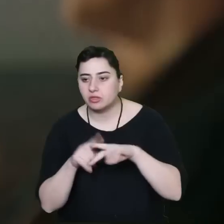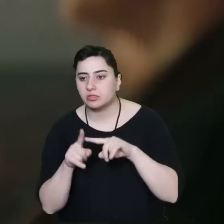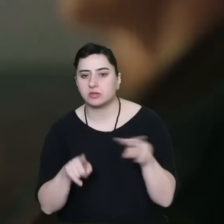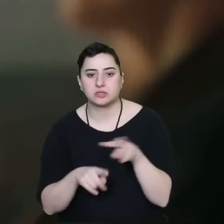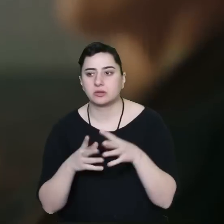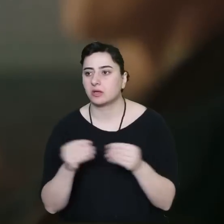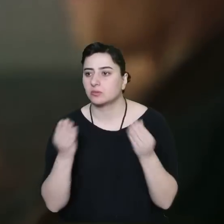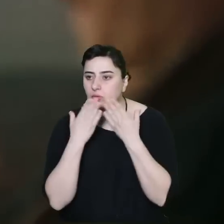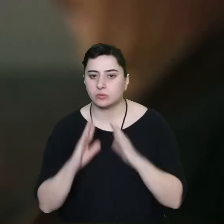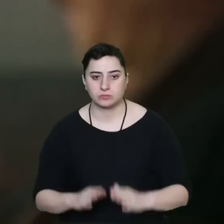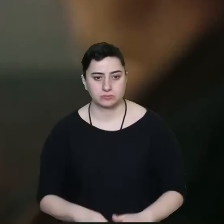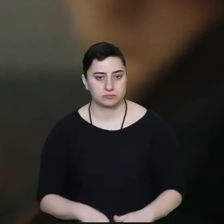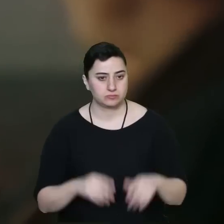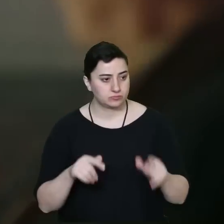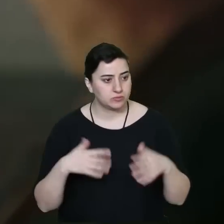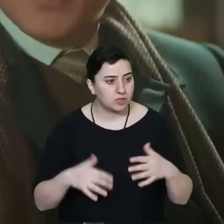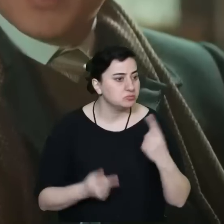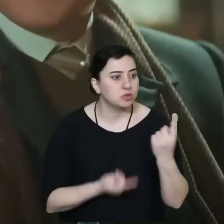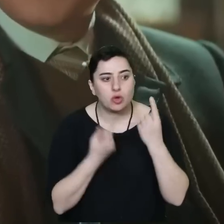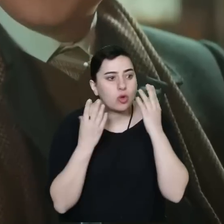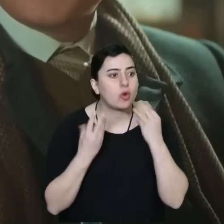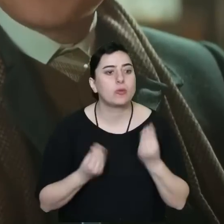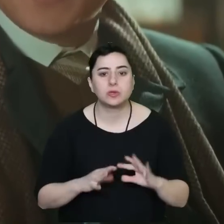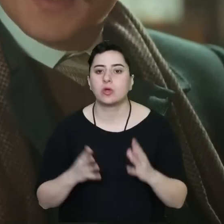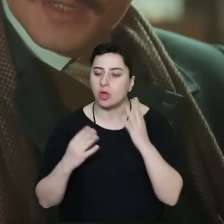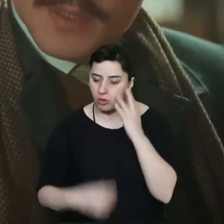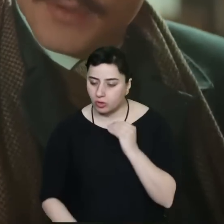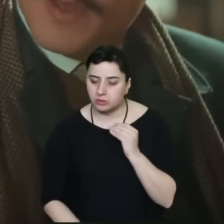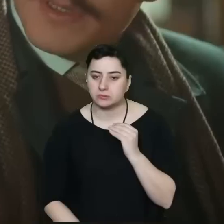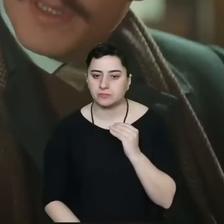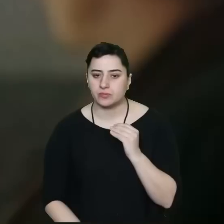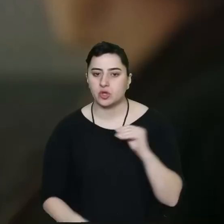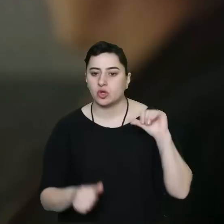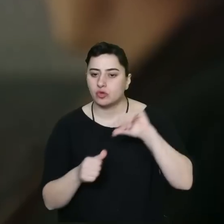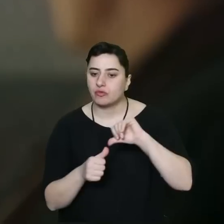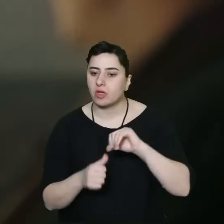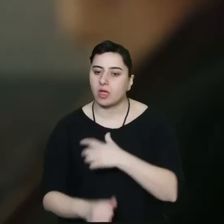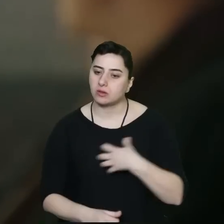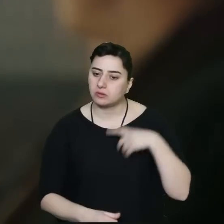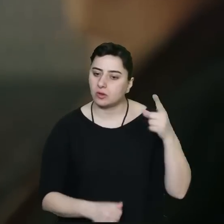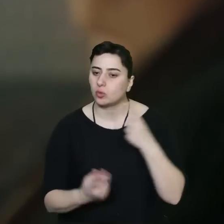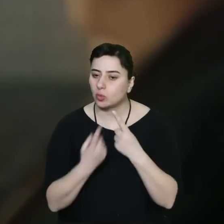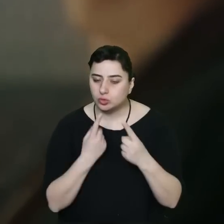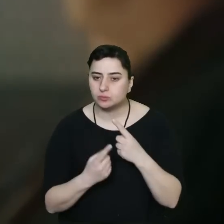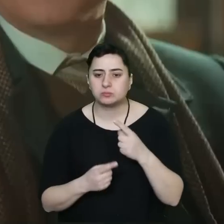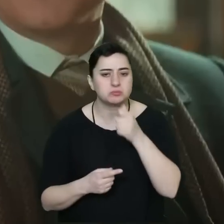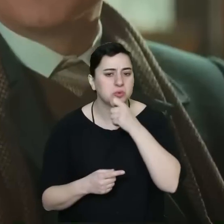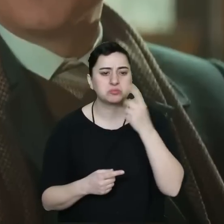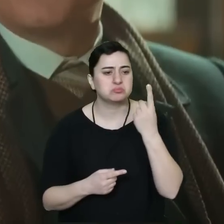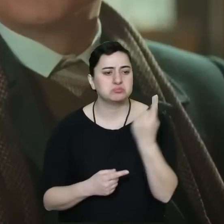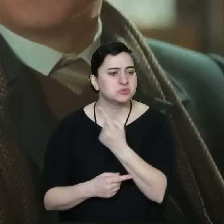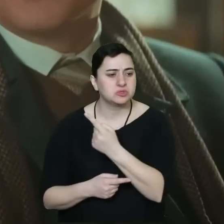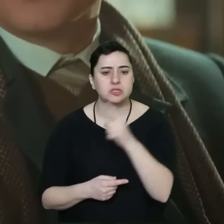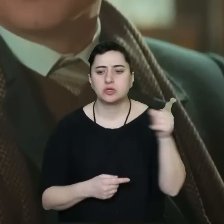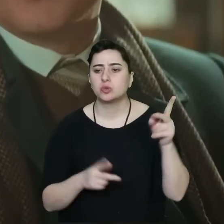yok. Neymiş çocuğun telaşı, öğrenemedin yani. Öğrendim. Üvey annesiyle konuştum. Birileri babasına Cevat'ın